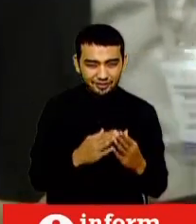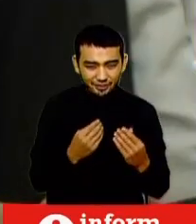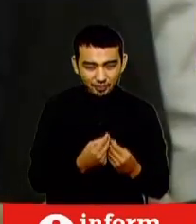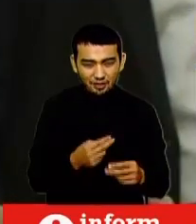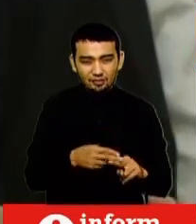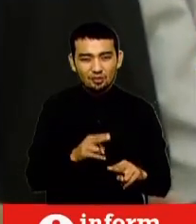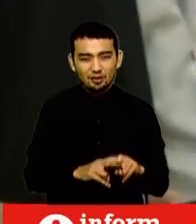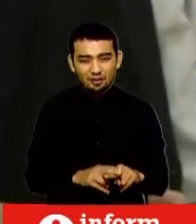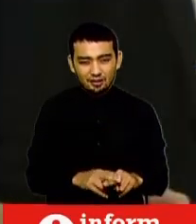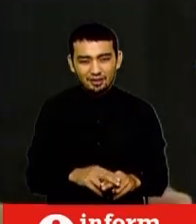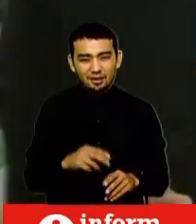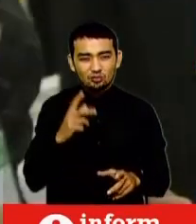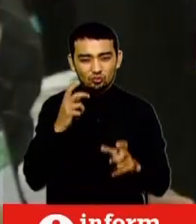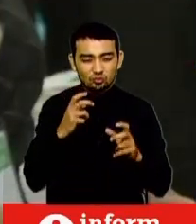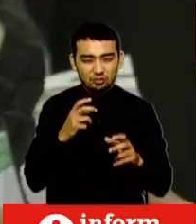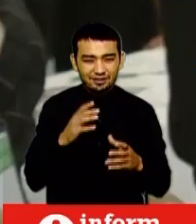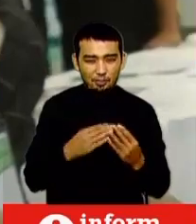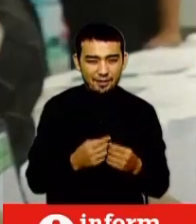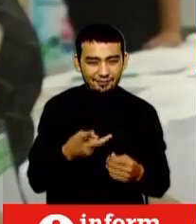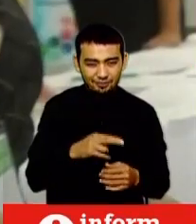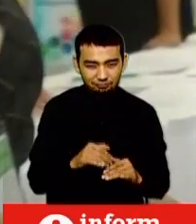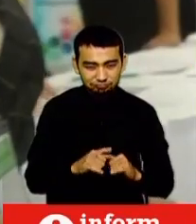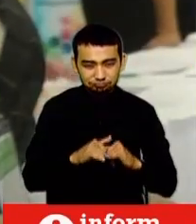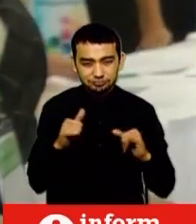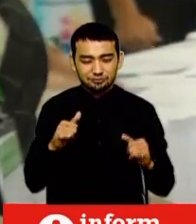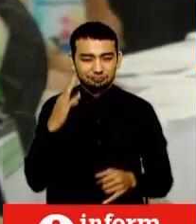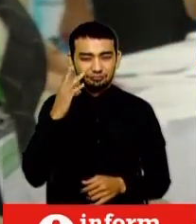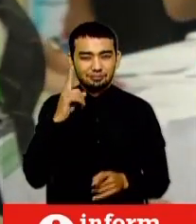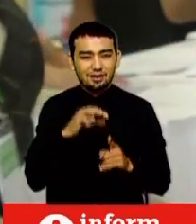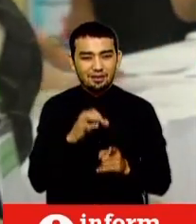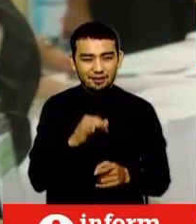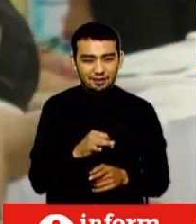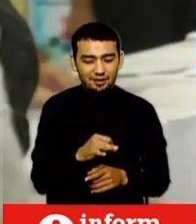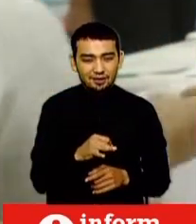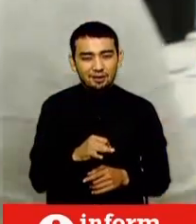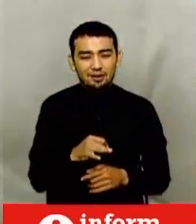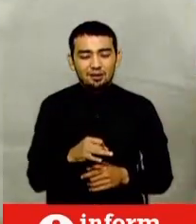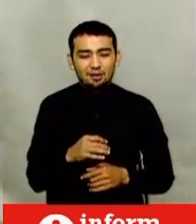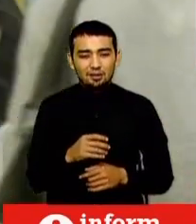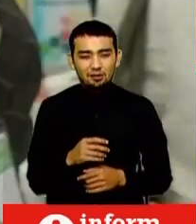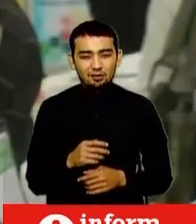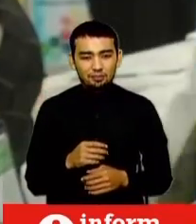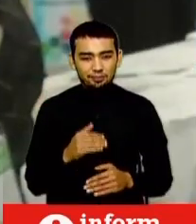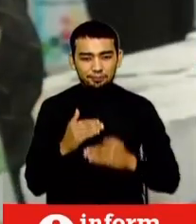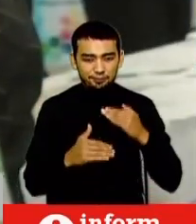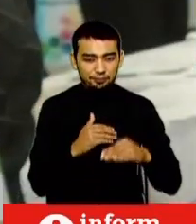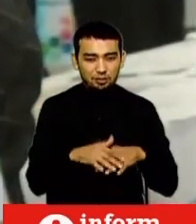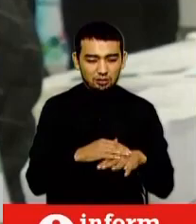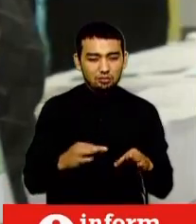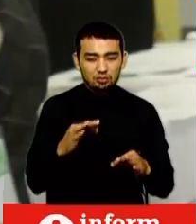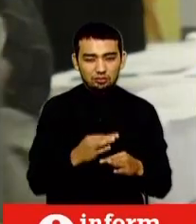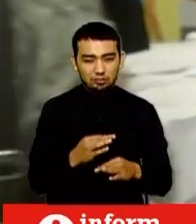отбасы институтын дамытуға, үкіметтік емес ұйымдарды дамытуға, азаматтық қоғамды ынталандыруға